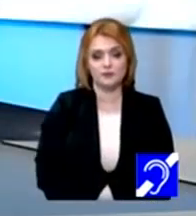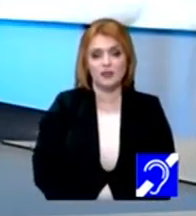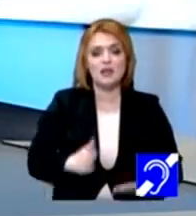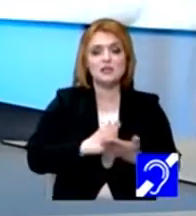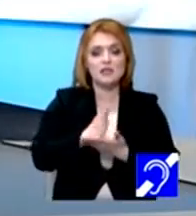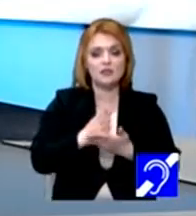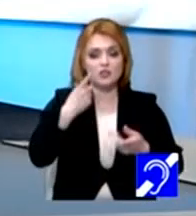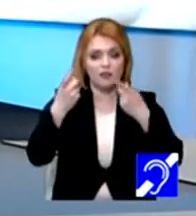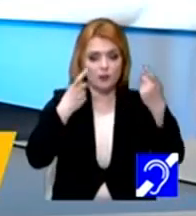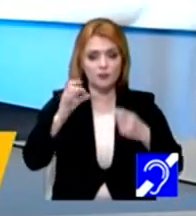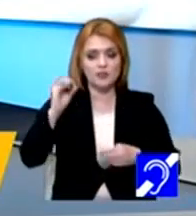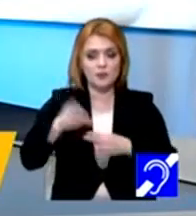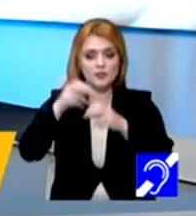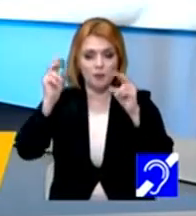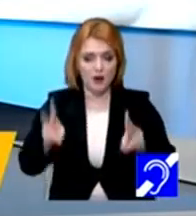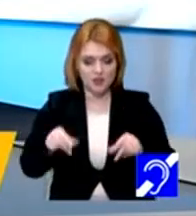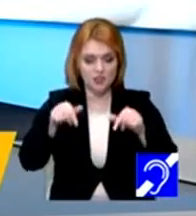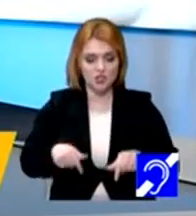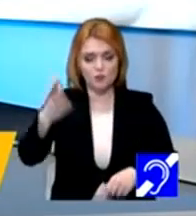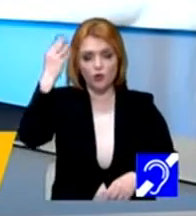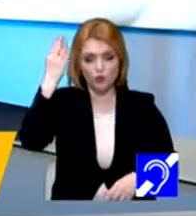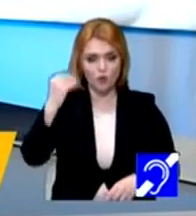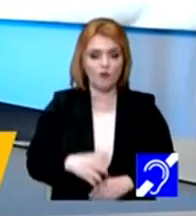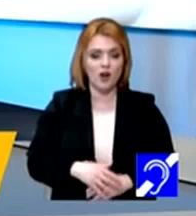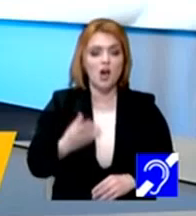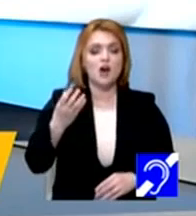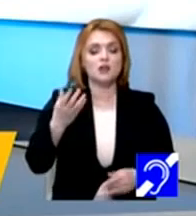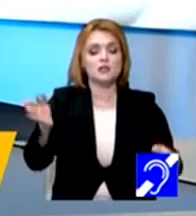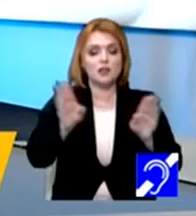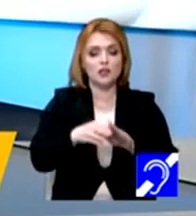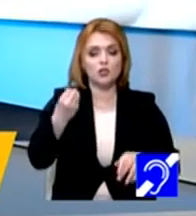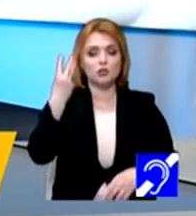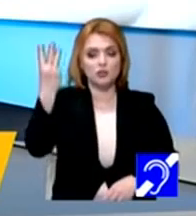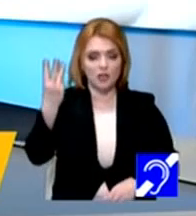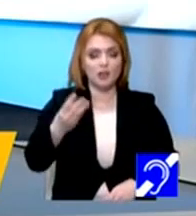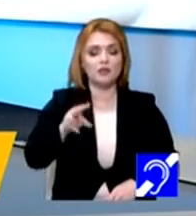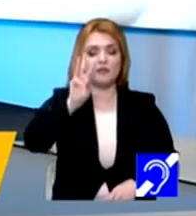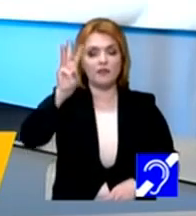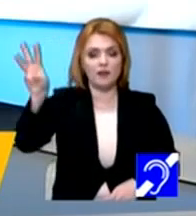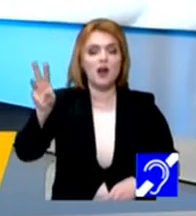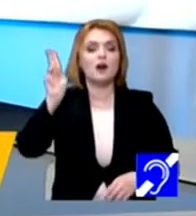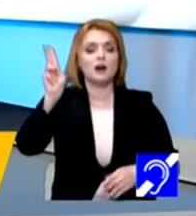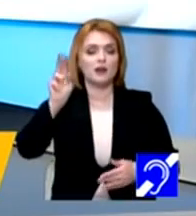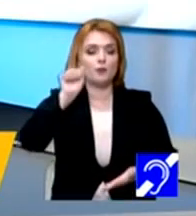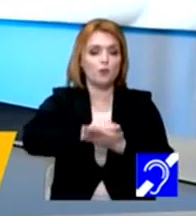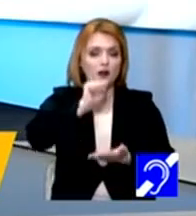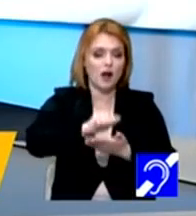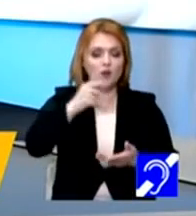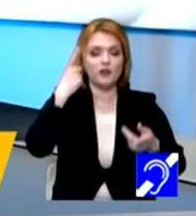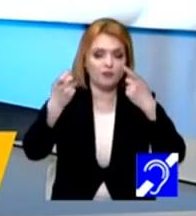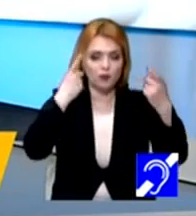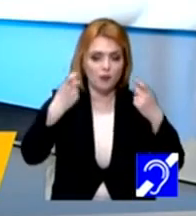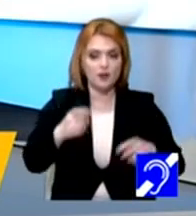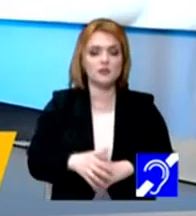Serviciul de Informații și Securitate din Republica Moldova a mai blocat 3 site-uri care publicau informații false ce instigă la ură